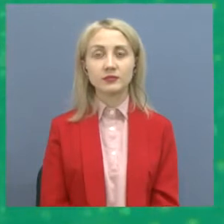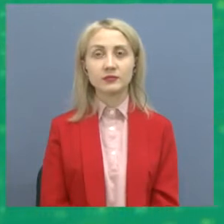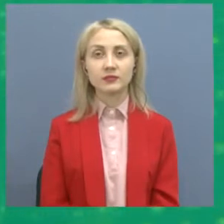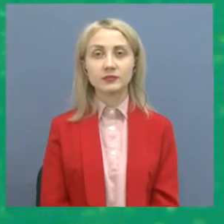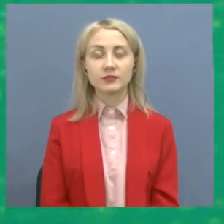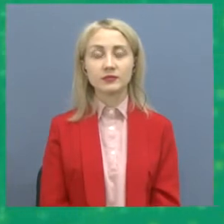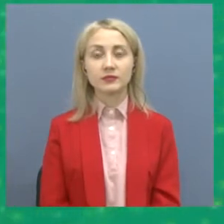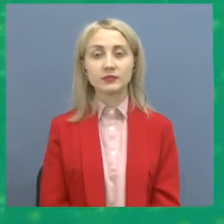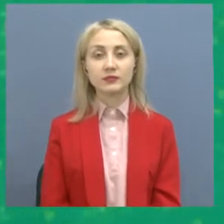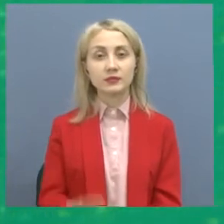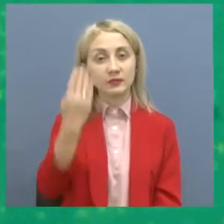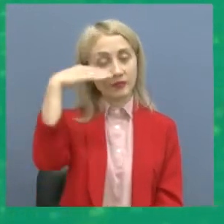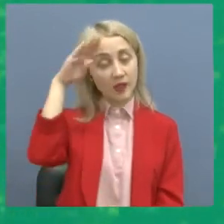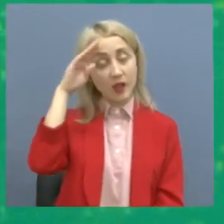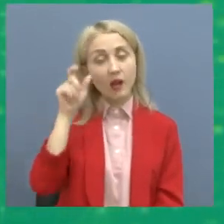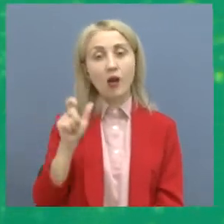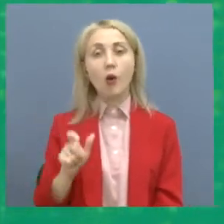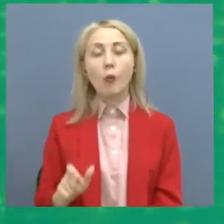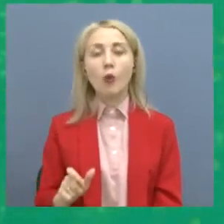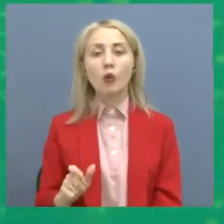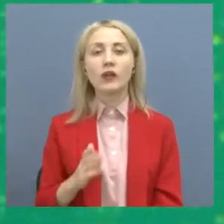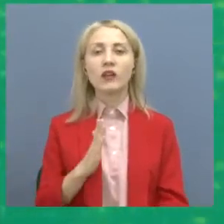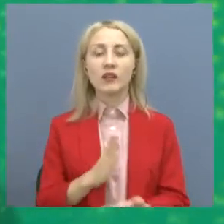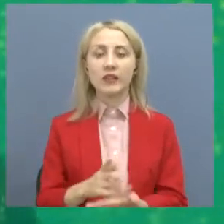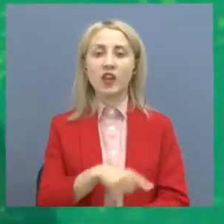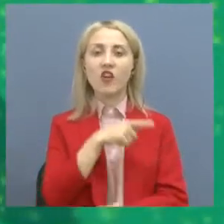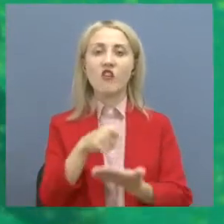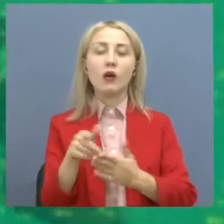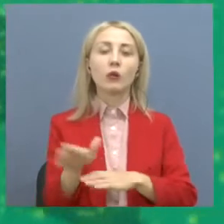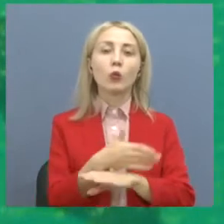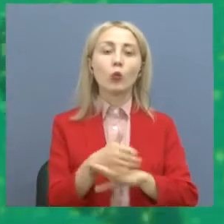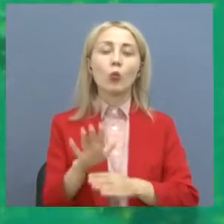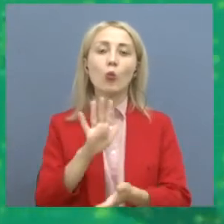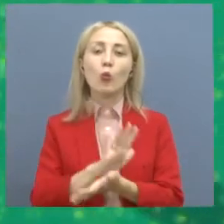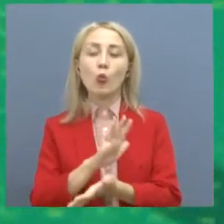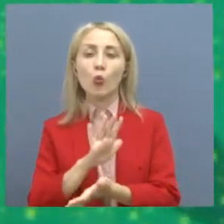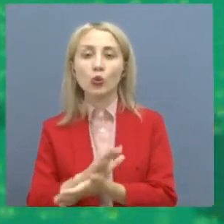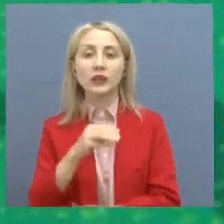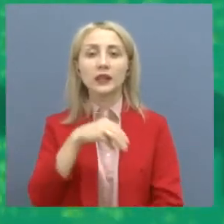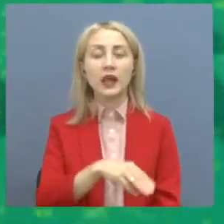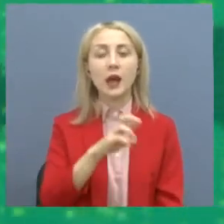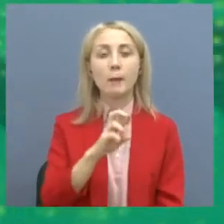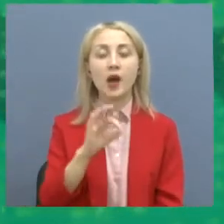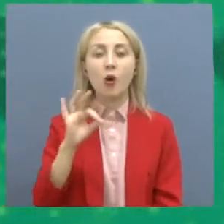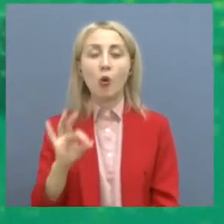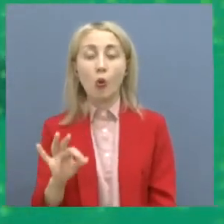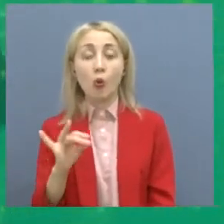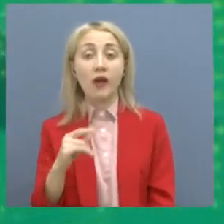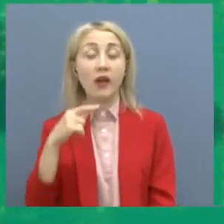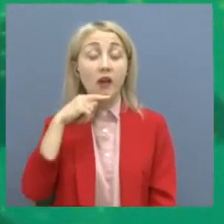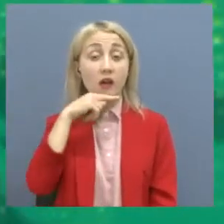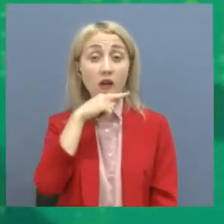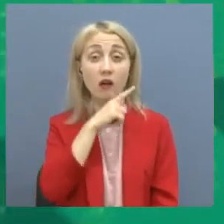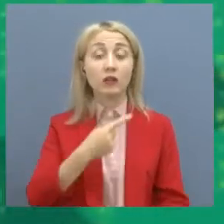Өңір тұрғындары қоқысты сұрыптауға ден қойған. Тұрмыстық қалдықты іске жарата білу экономикалық тұрғыдан да тиімді. Бүгінгі таңда облыс